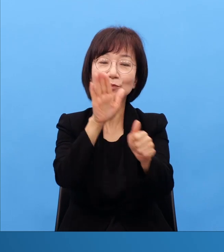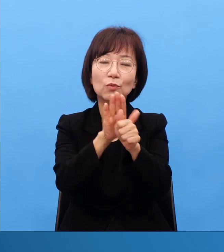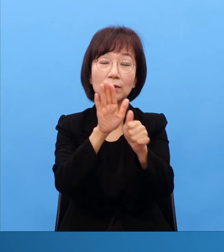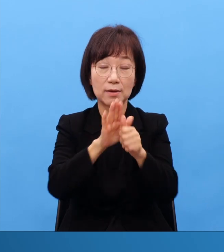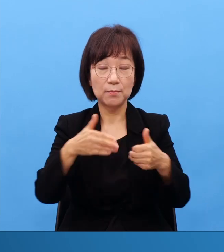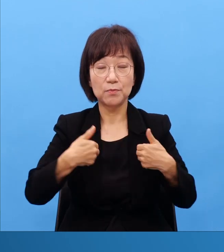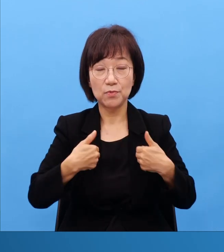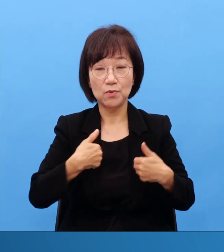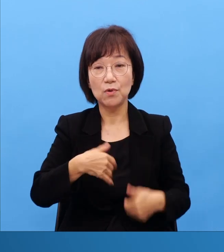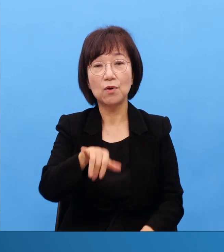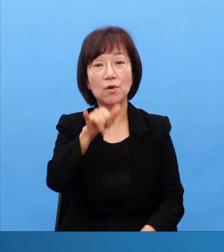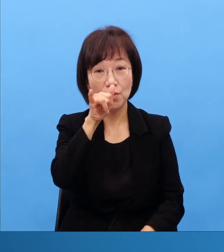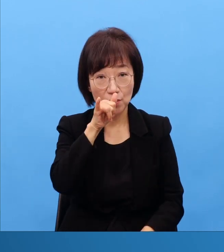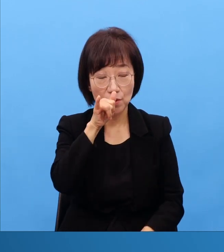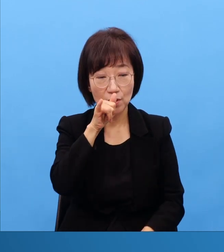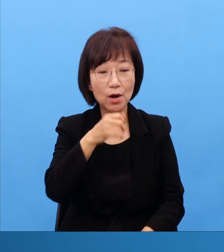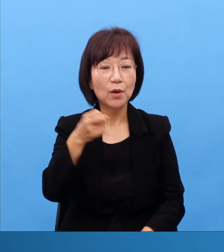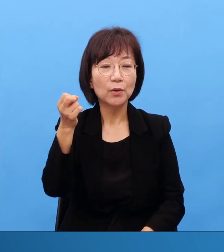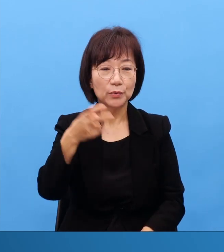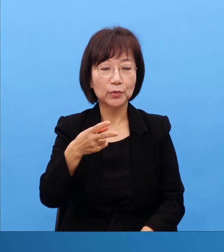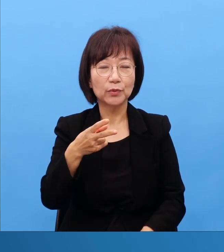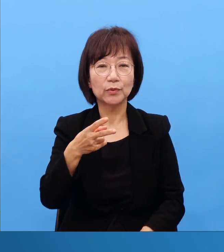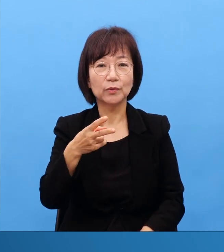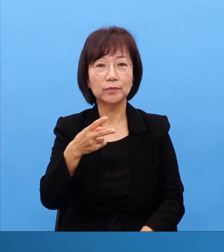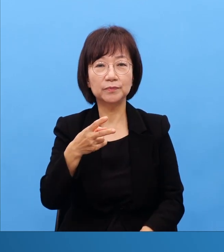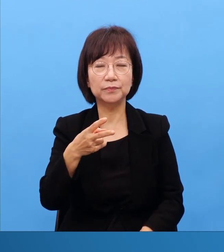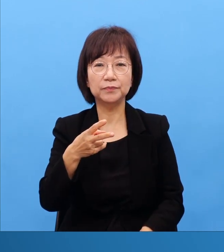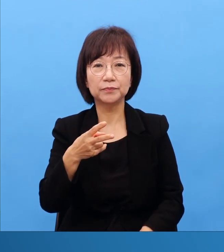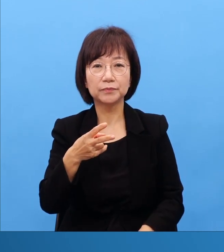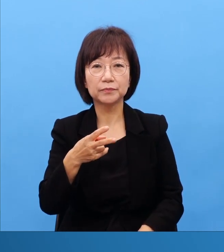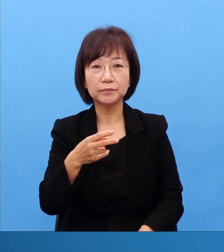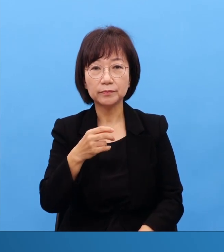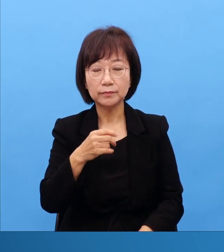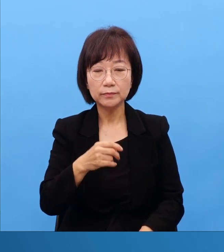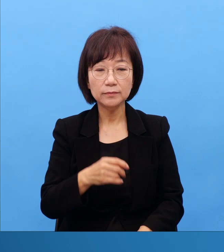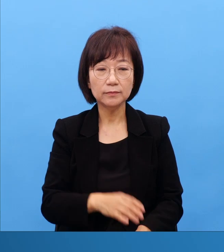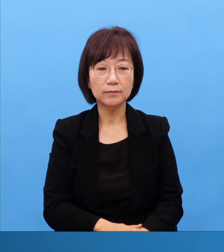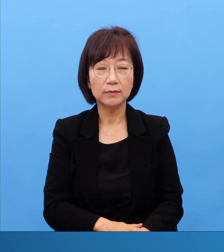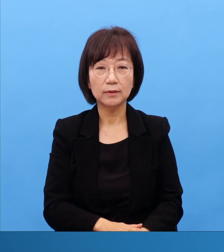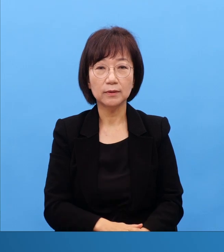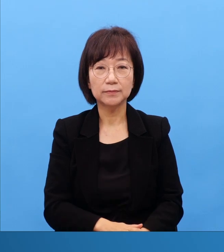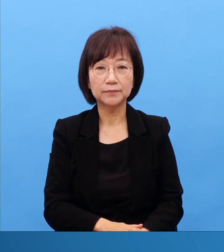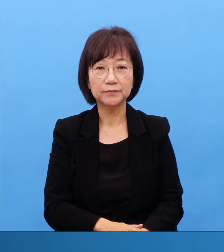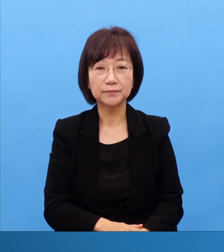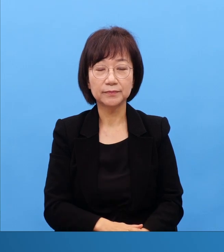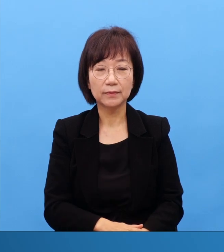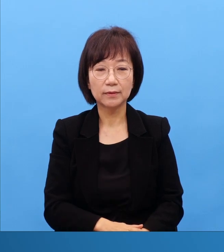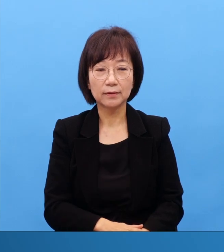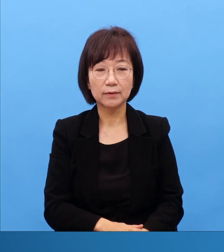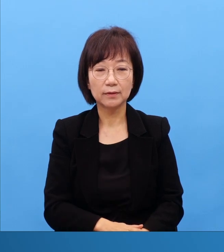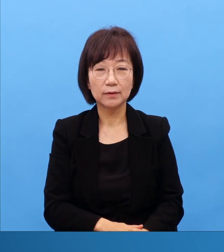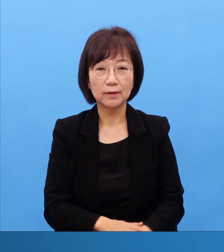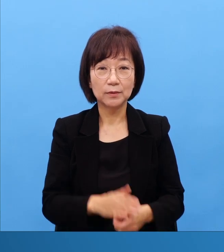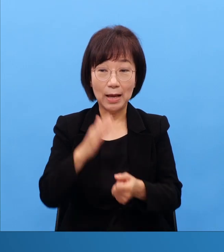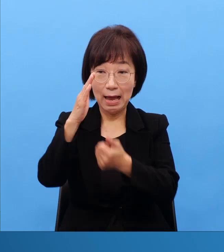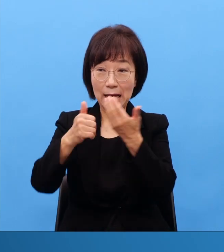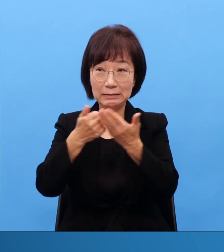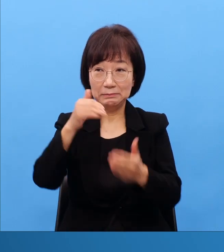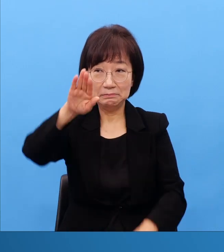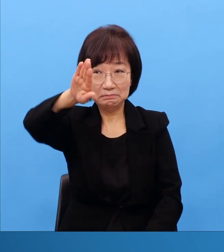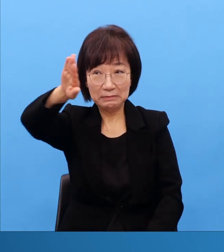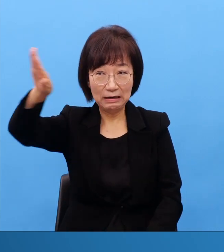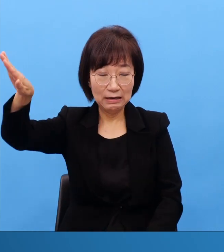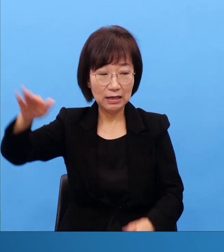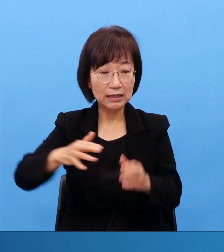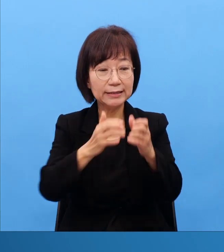others. 사람의 말을 믿고 산다는 것은 여러분은 실패하기 이전에 이미 실패했습니다. But if you